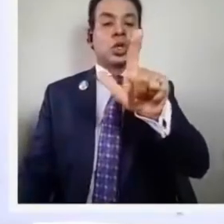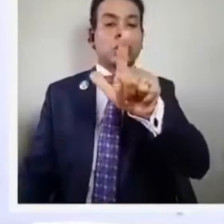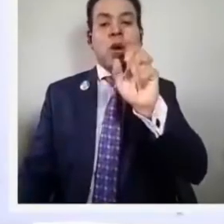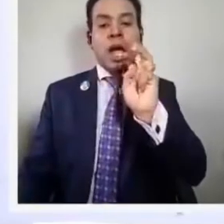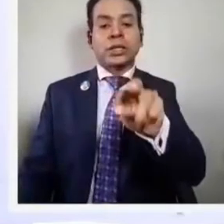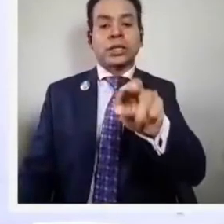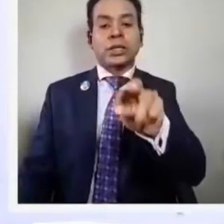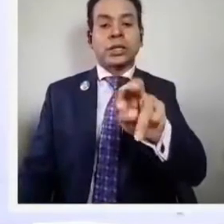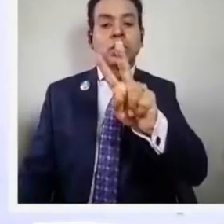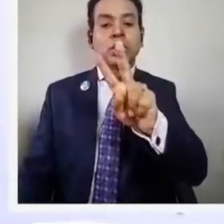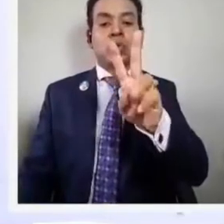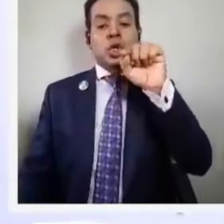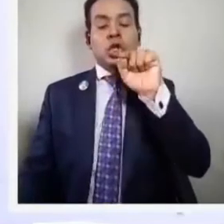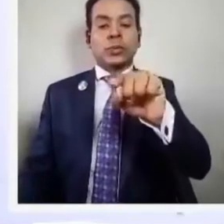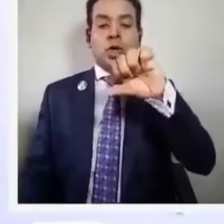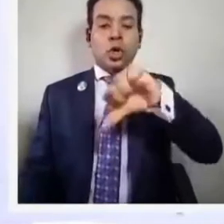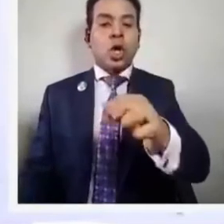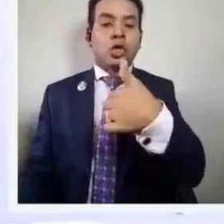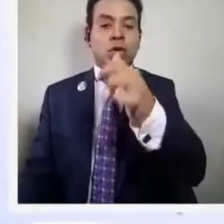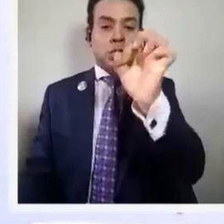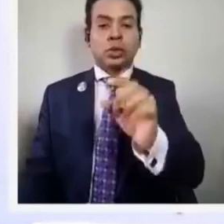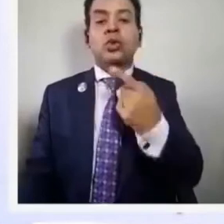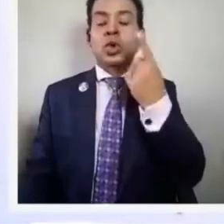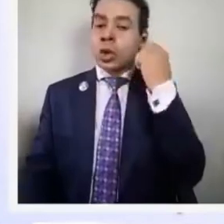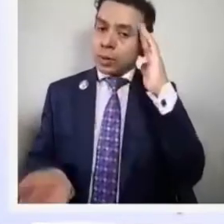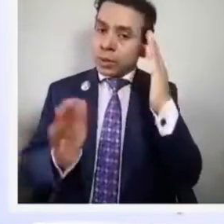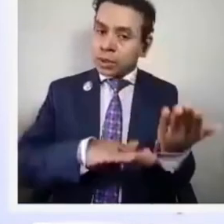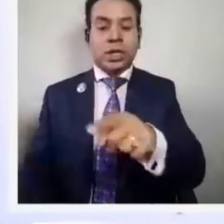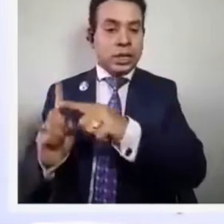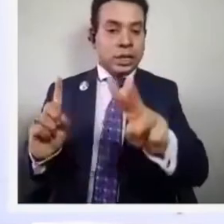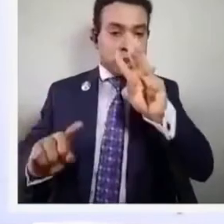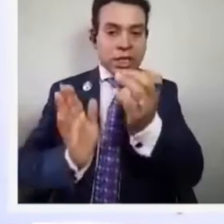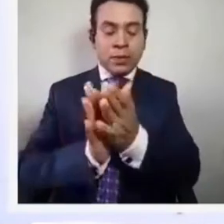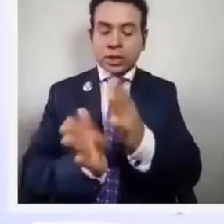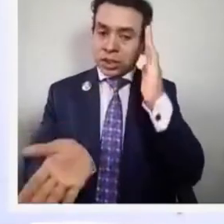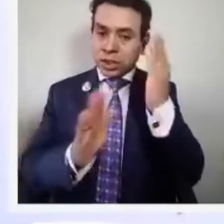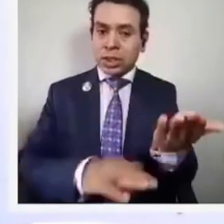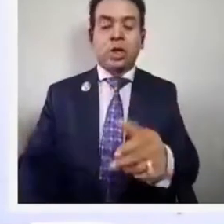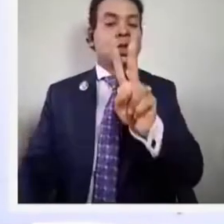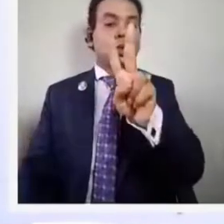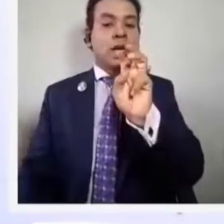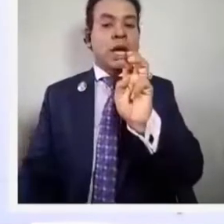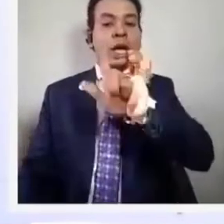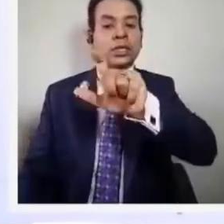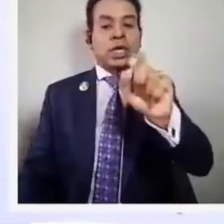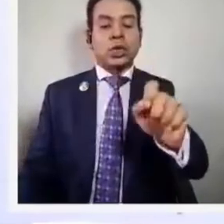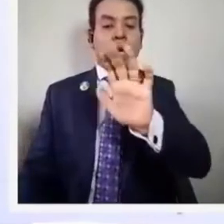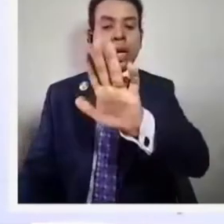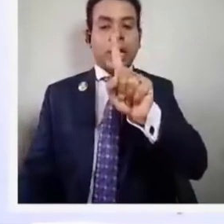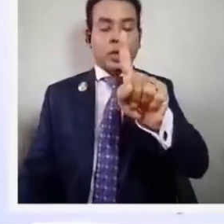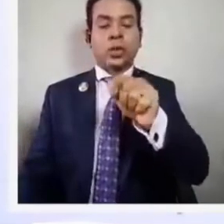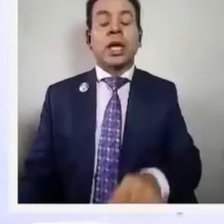দেশে গত 24 ঘন্টায় নতুন করে 2744 জনের করোনা শনাক্ত হয়েছে। একই